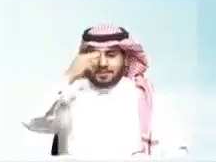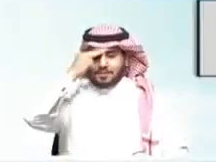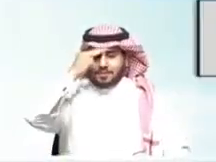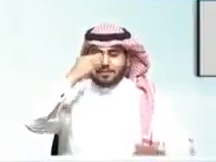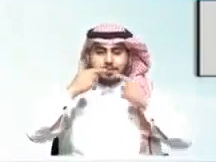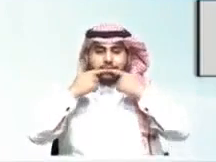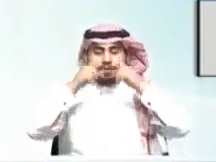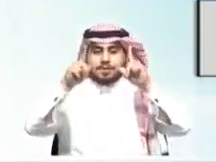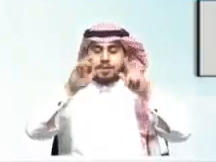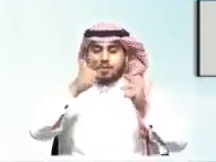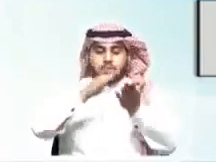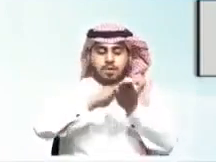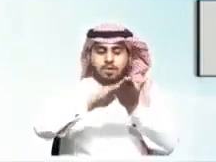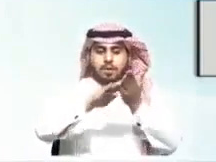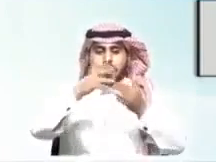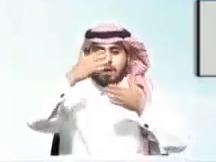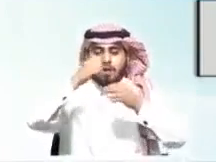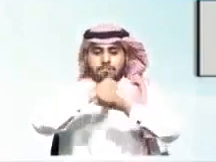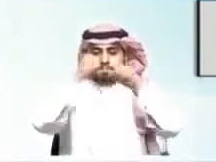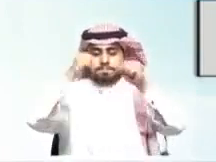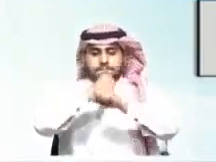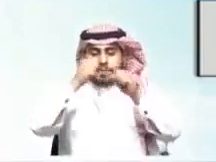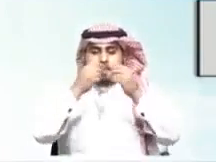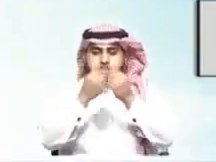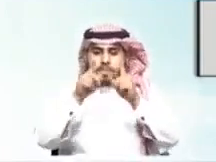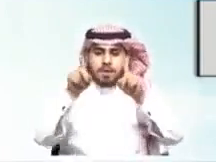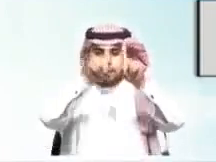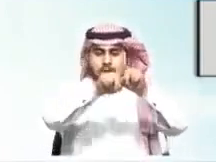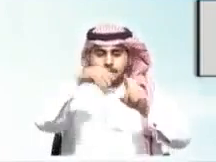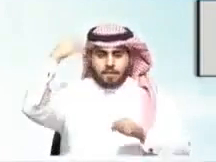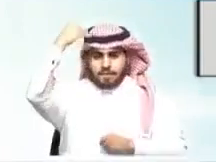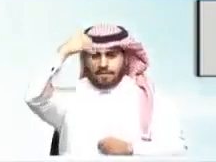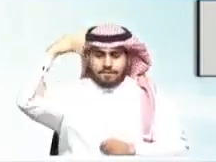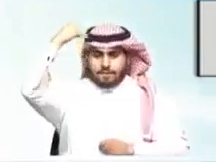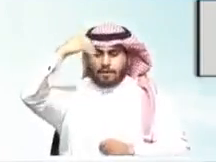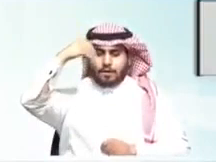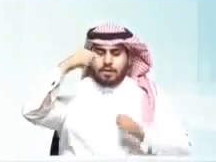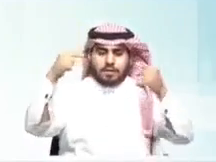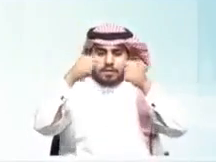المملكة تدين تفجير كابول الانتحاري وتعلن وقوفها مع أفغانستان